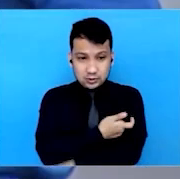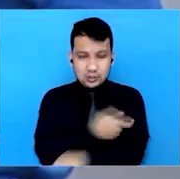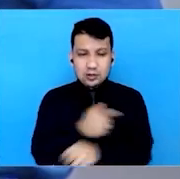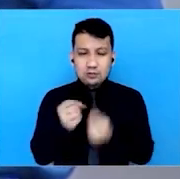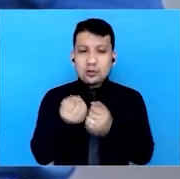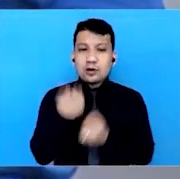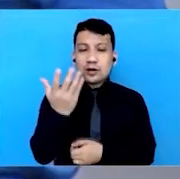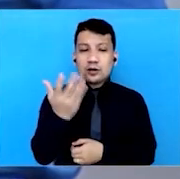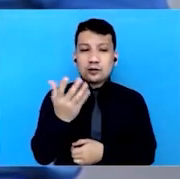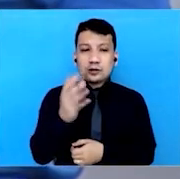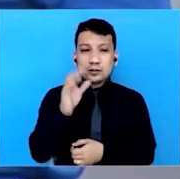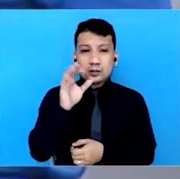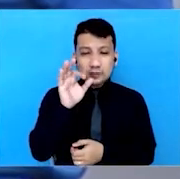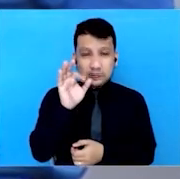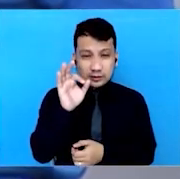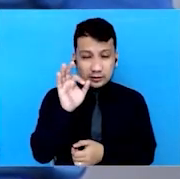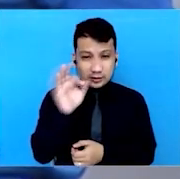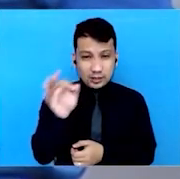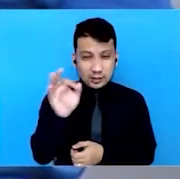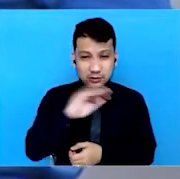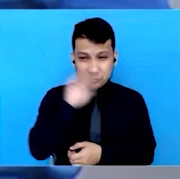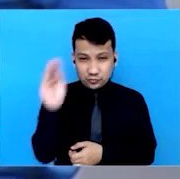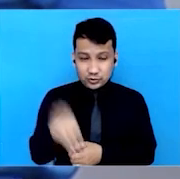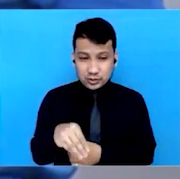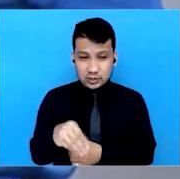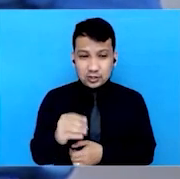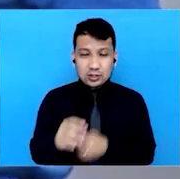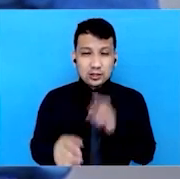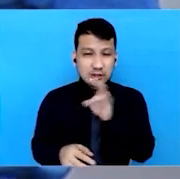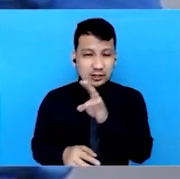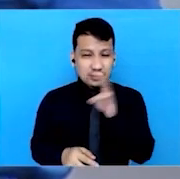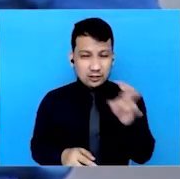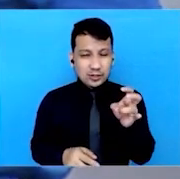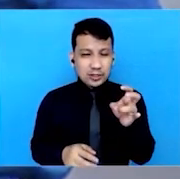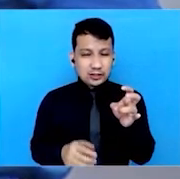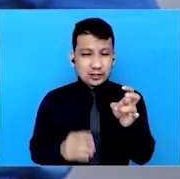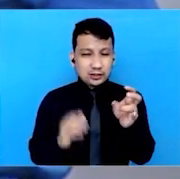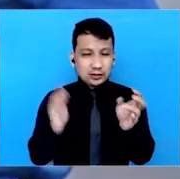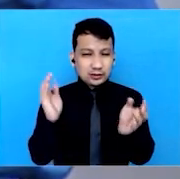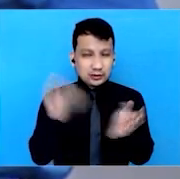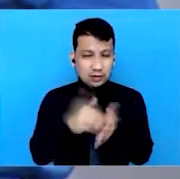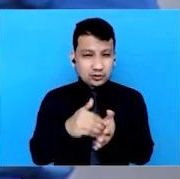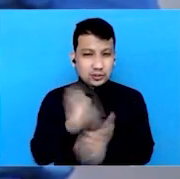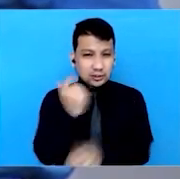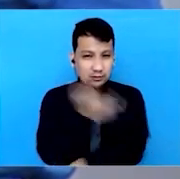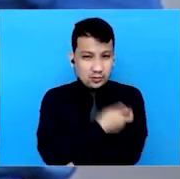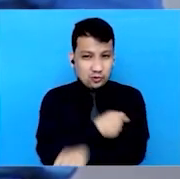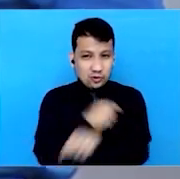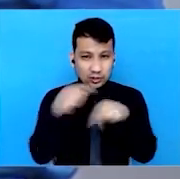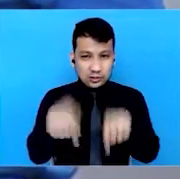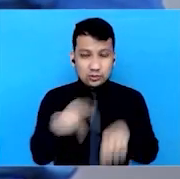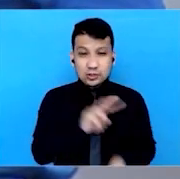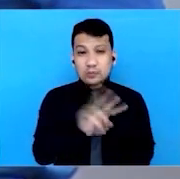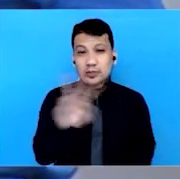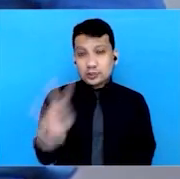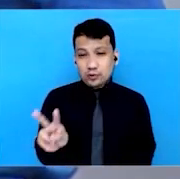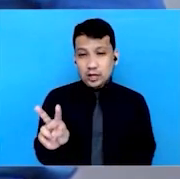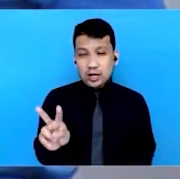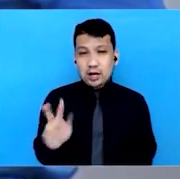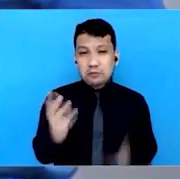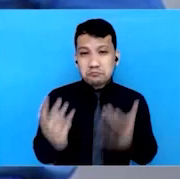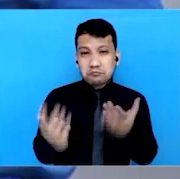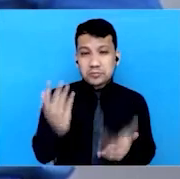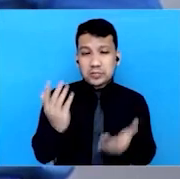halos 90% o may katumbas na mahigit 700,000 bilang ng mga nabakunahan sa Valenzuela. Ibig sabihin, lumalabas